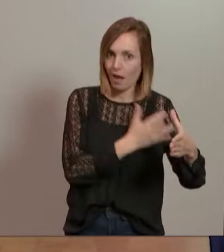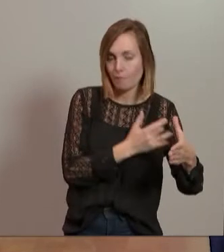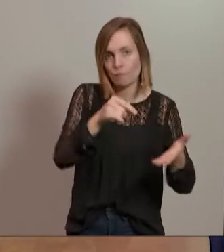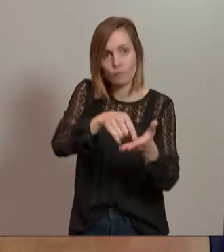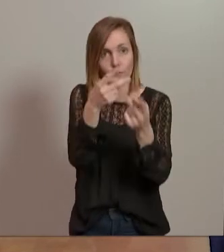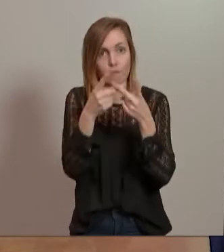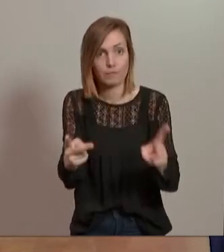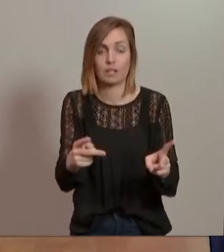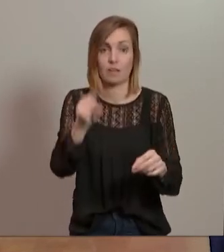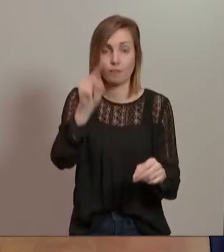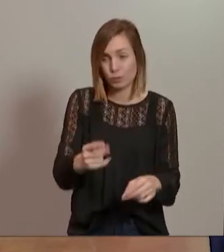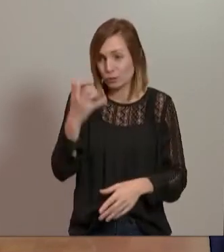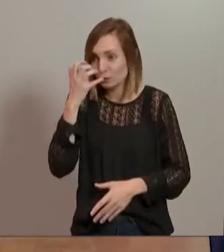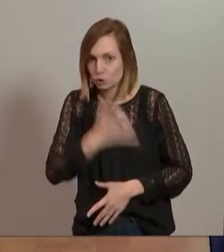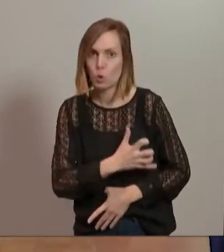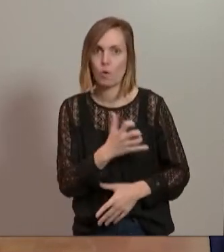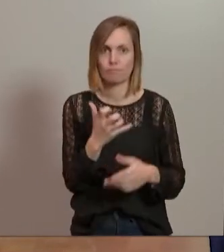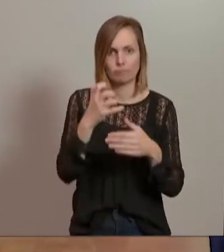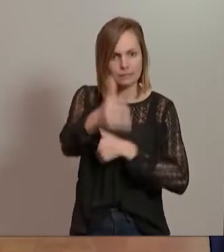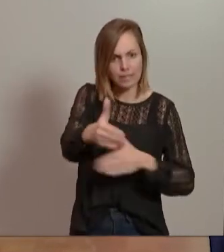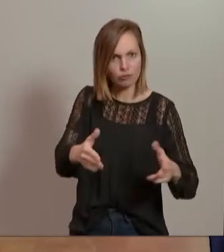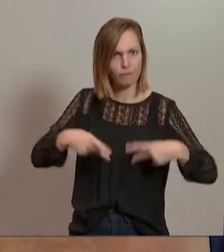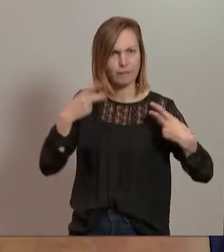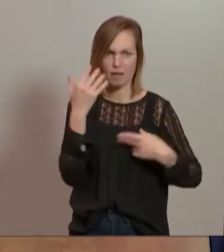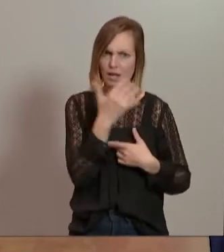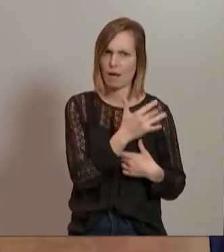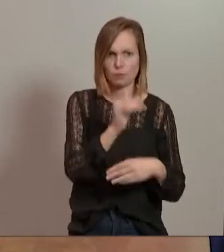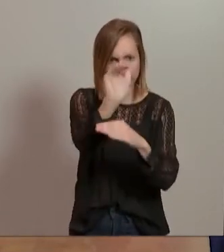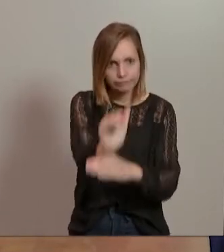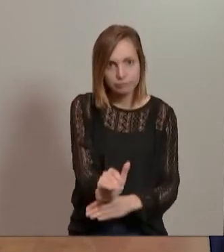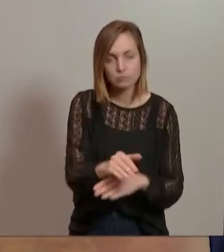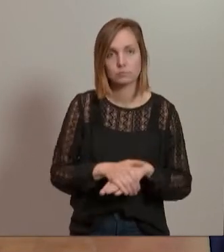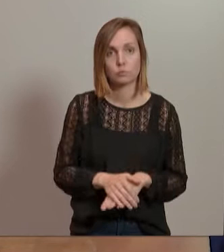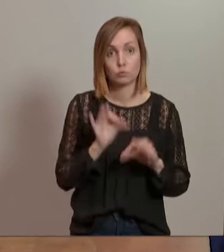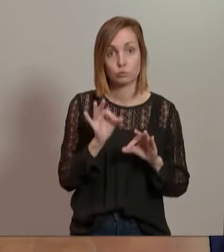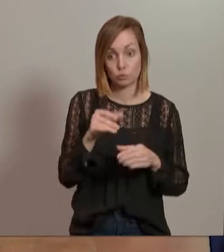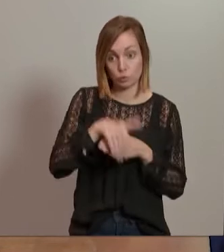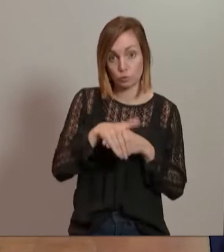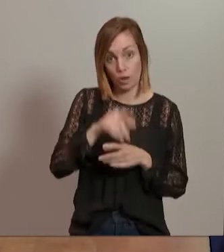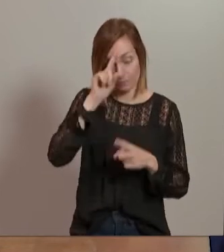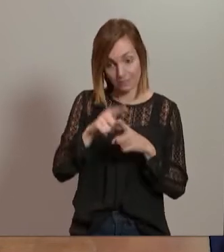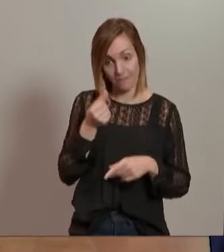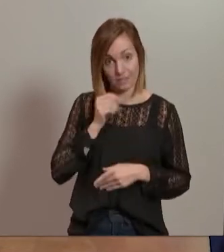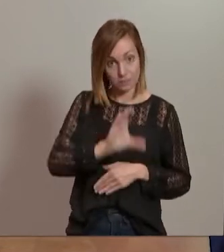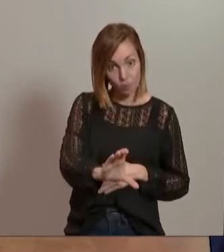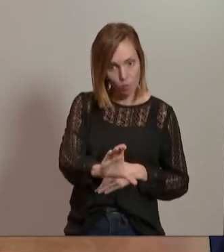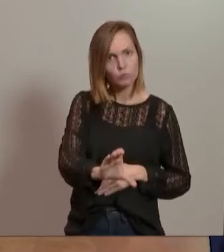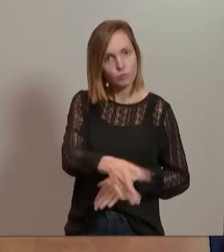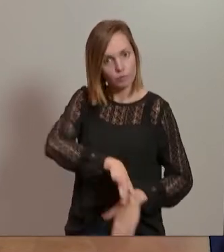doit de préserver sa convivialité et son cadre de vie. C'est le sens des investissements qui nous sont présentés ce soir et nous en sommes